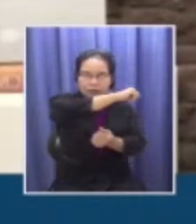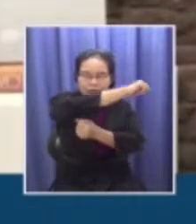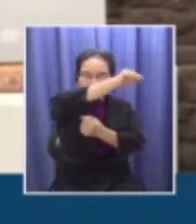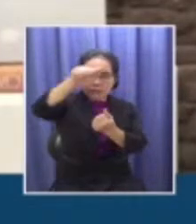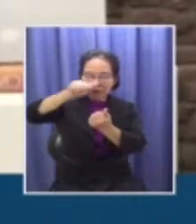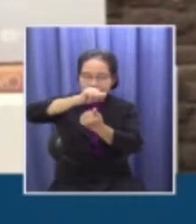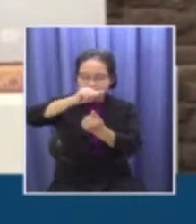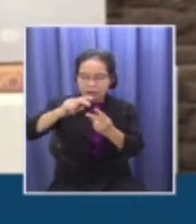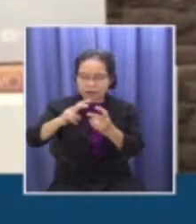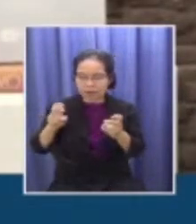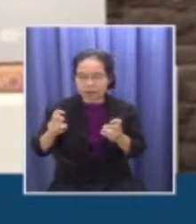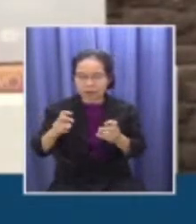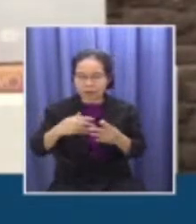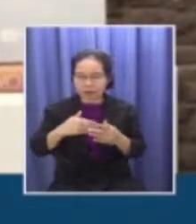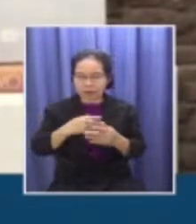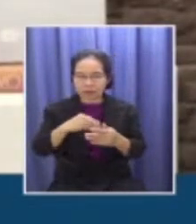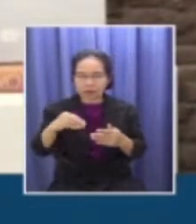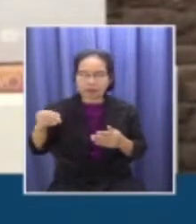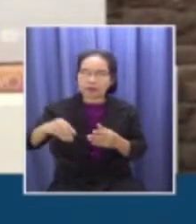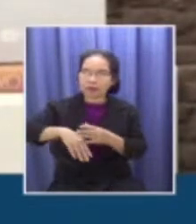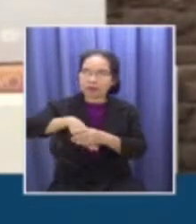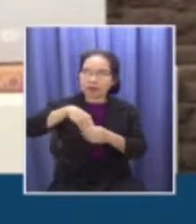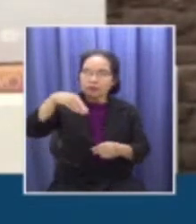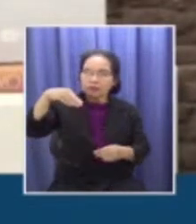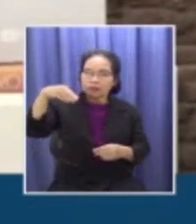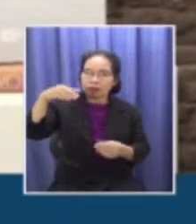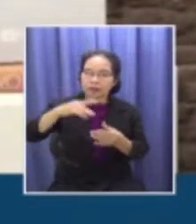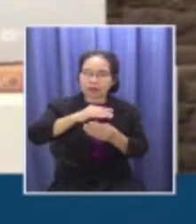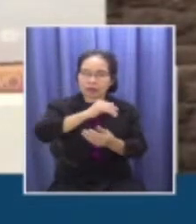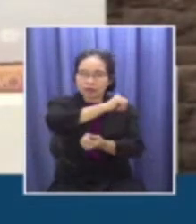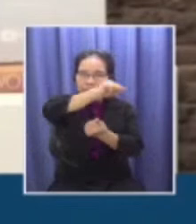wontumi nkɔtena kyirikyiri